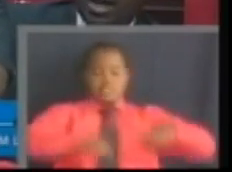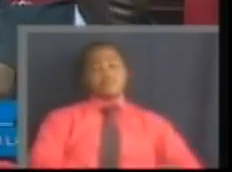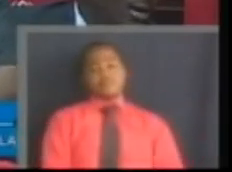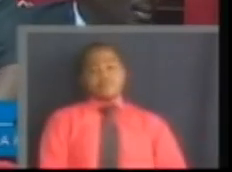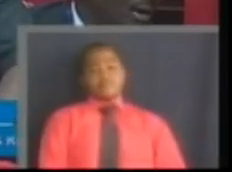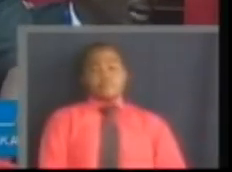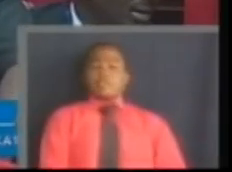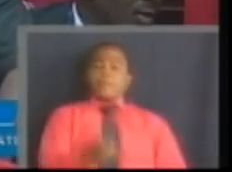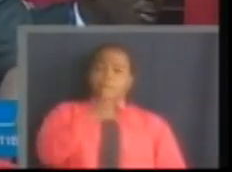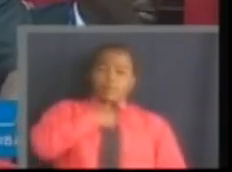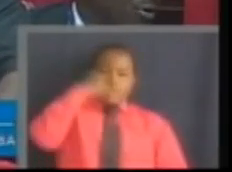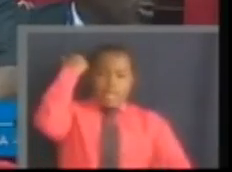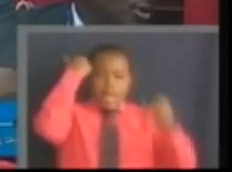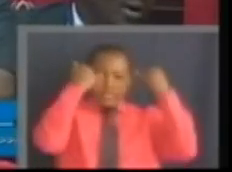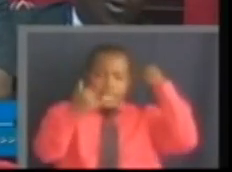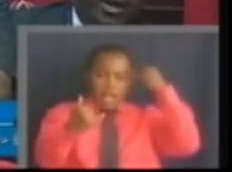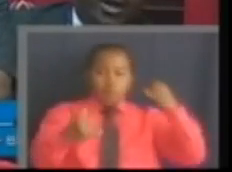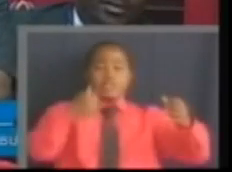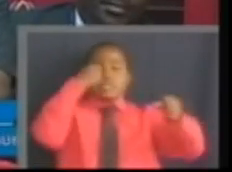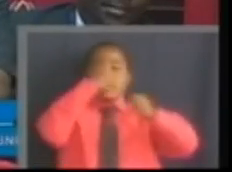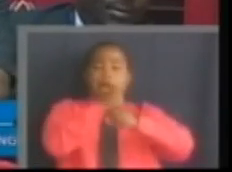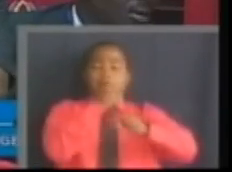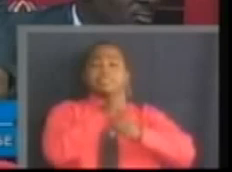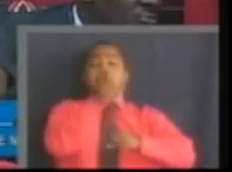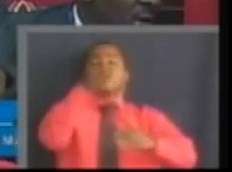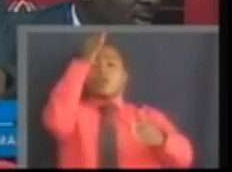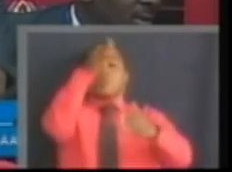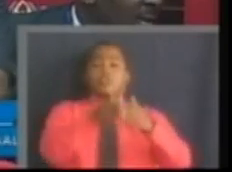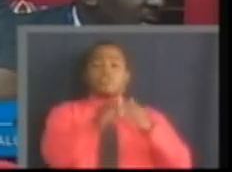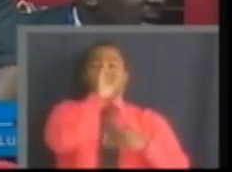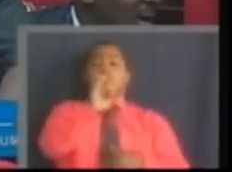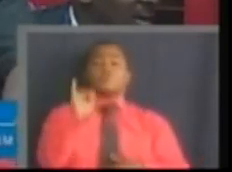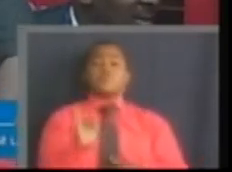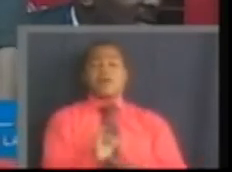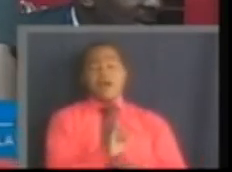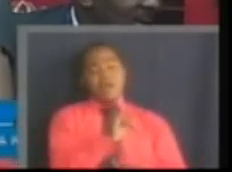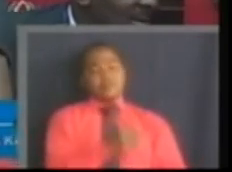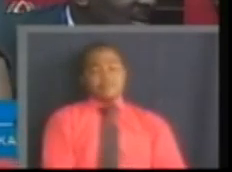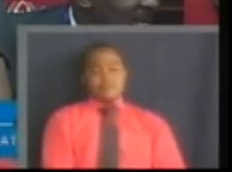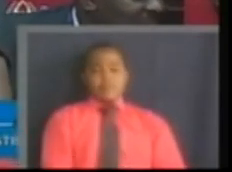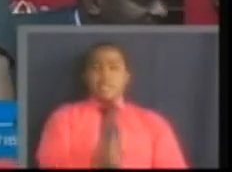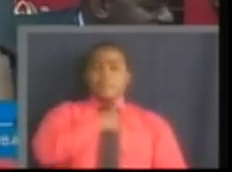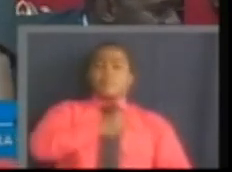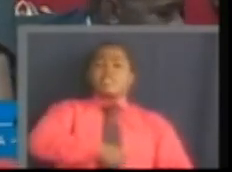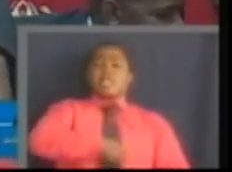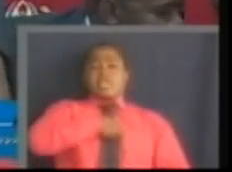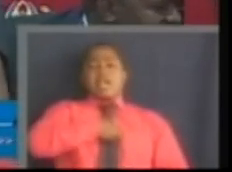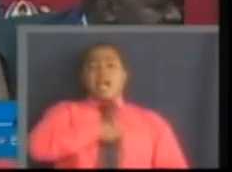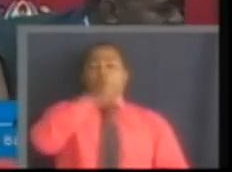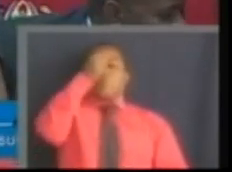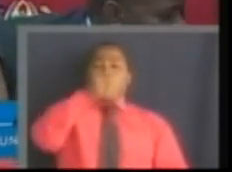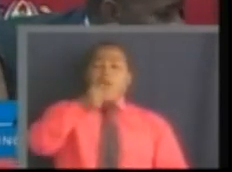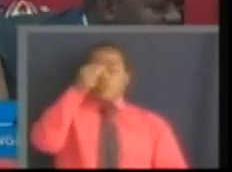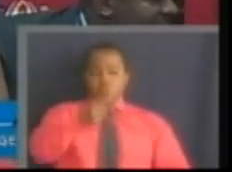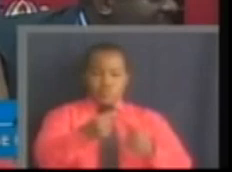nashauri kwamba kazi ishe Ijumaa. Mheshimiwa Mwenyekiti, mimi ninashangaa watu